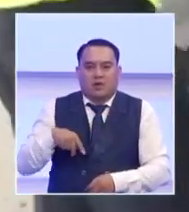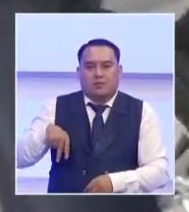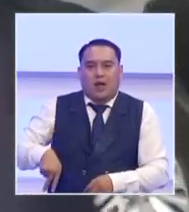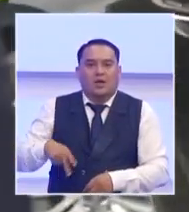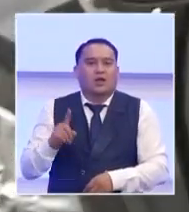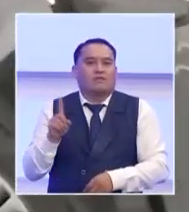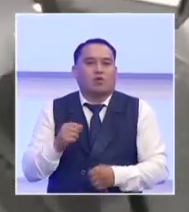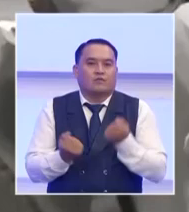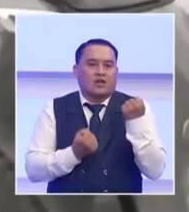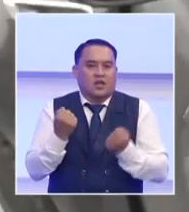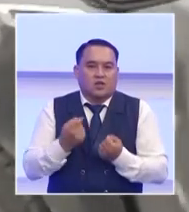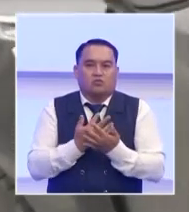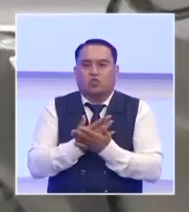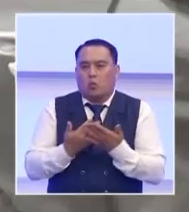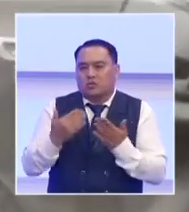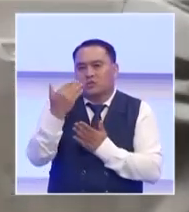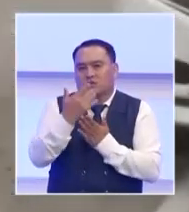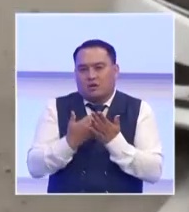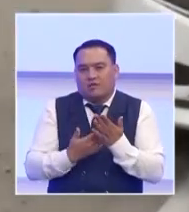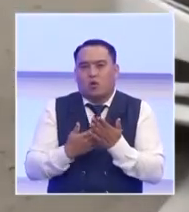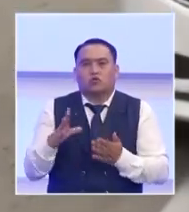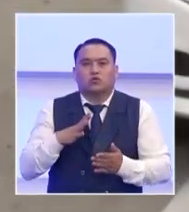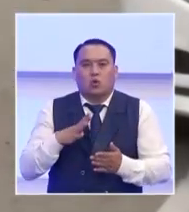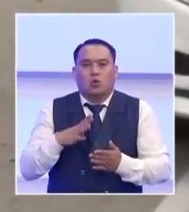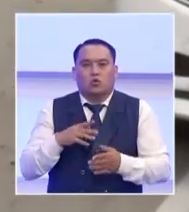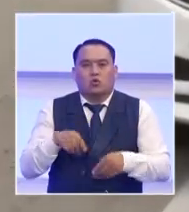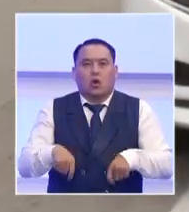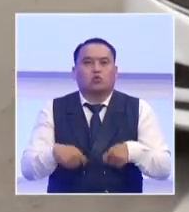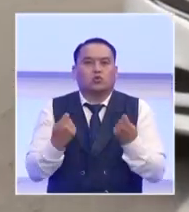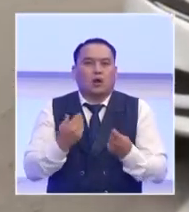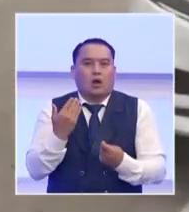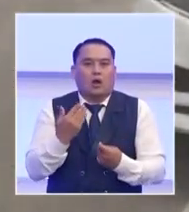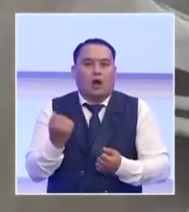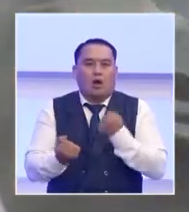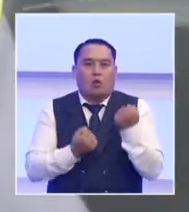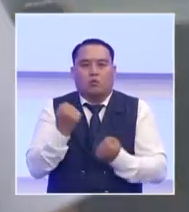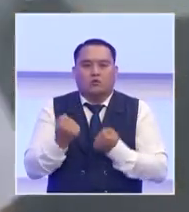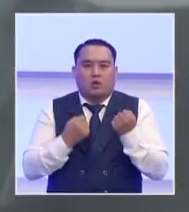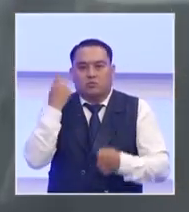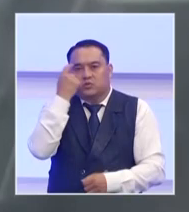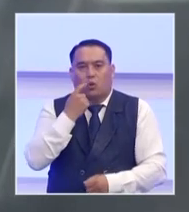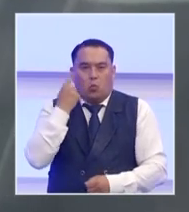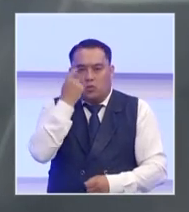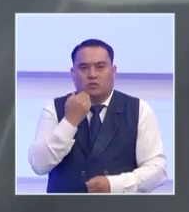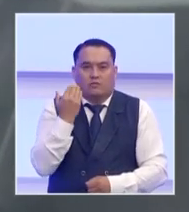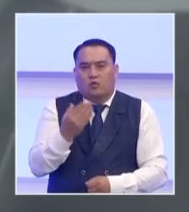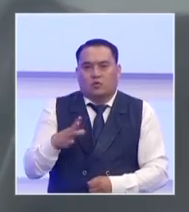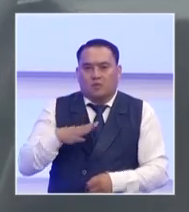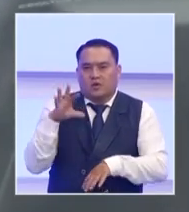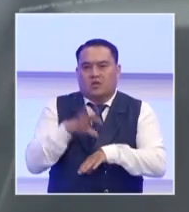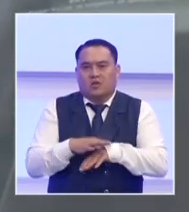водителей и так далее не обошлось и без грубых нарушений таких как управление автомобилем в состоянии алкогольного